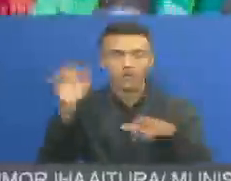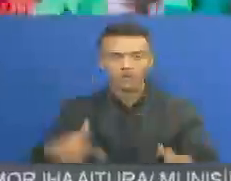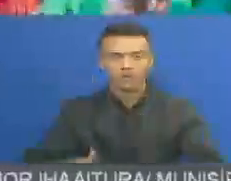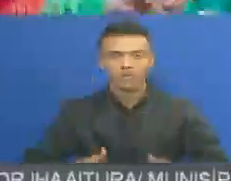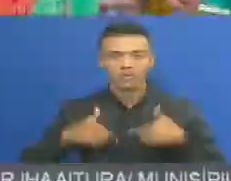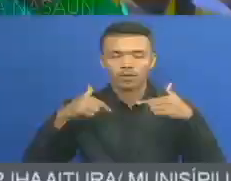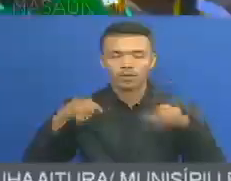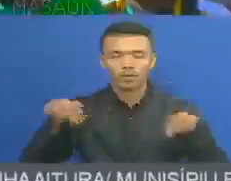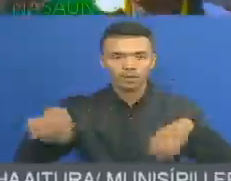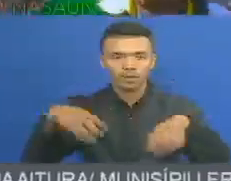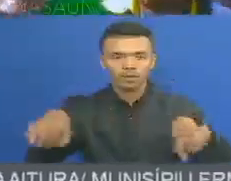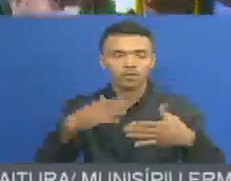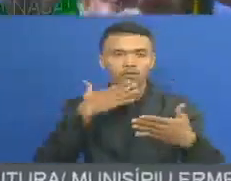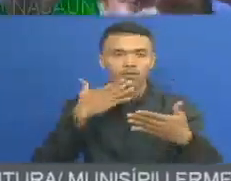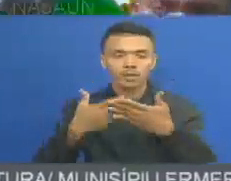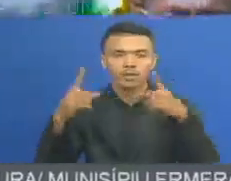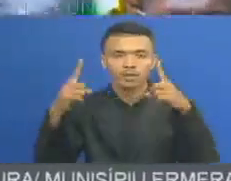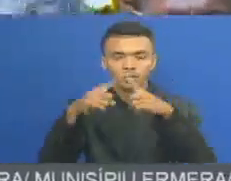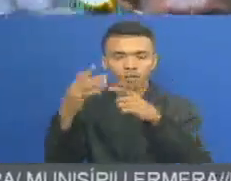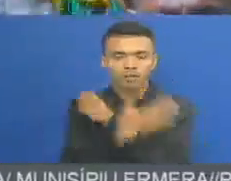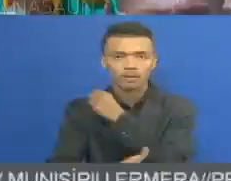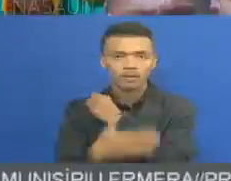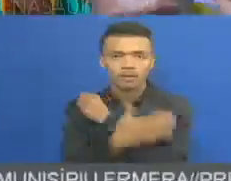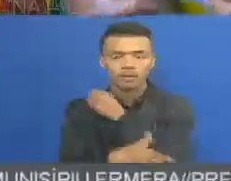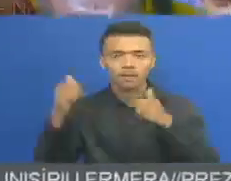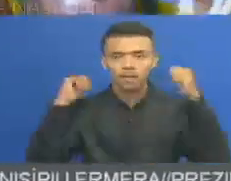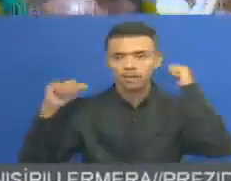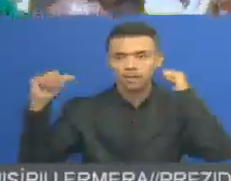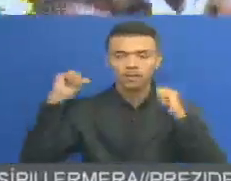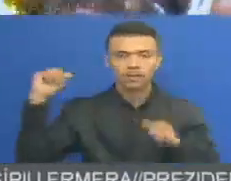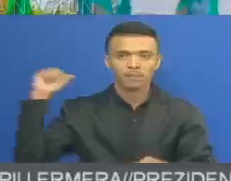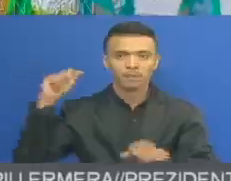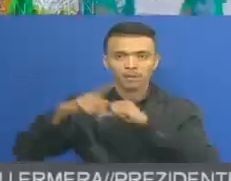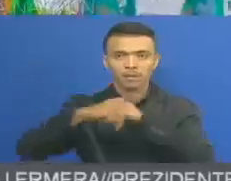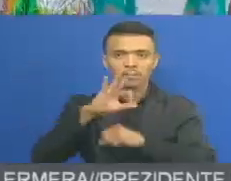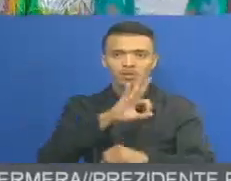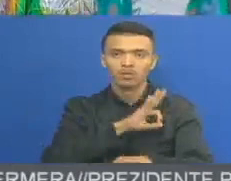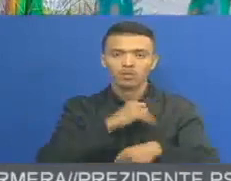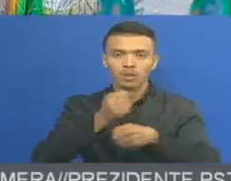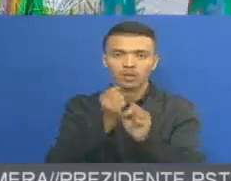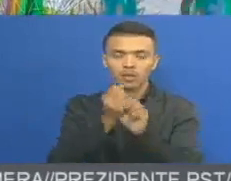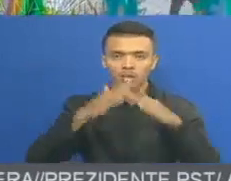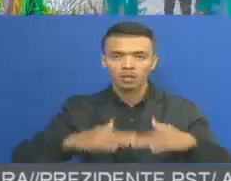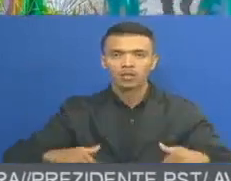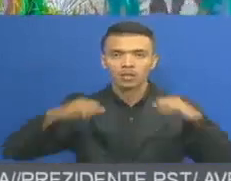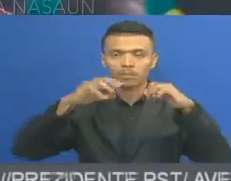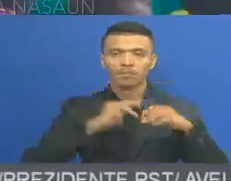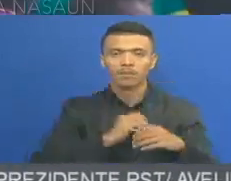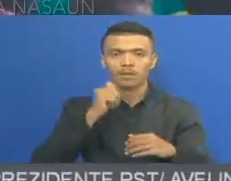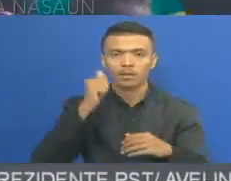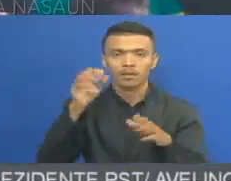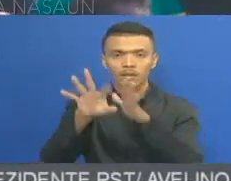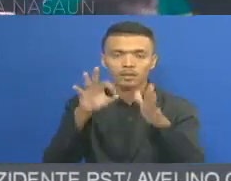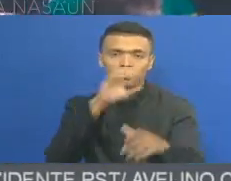bele presta servisu nebe diak ba nasaun aktivitas kampanye Partido Kunto halau iha kampu futbol Maliana hetan siguransa